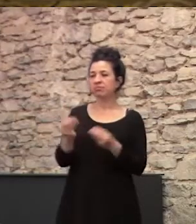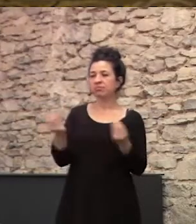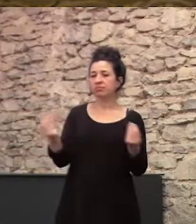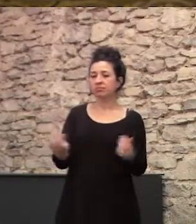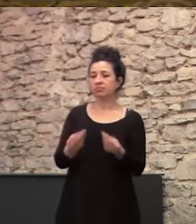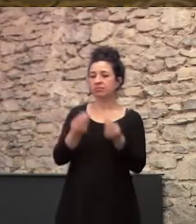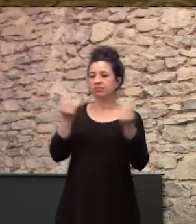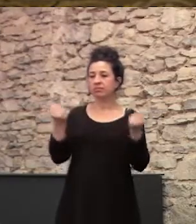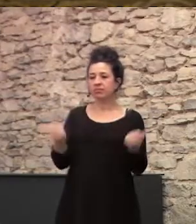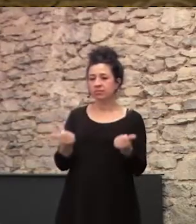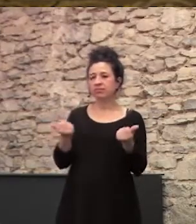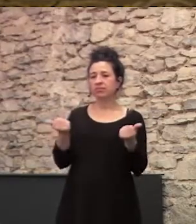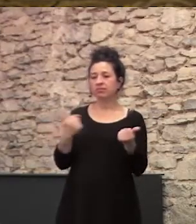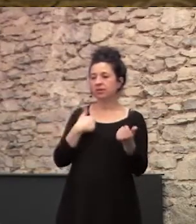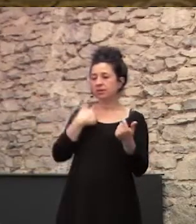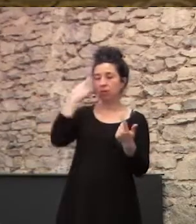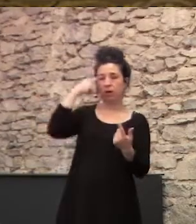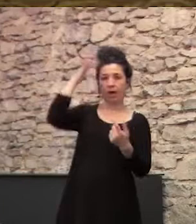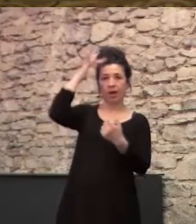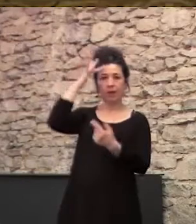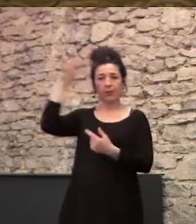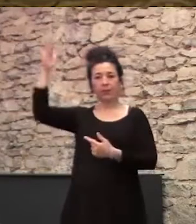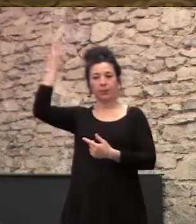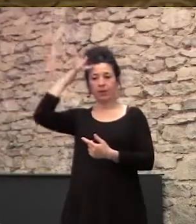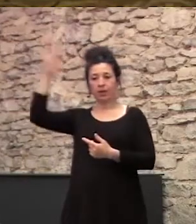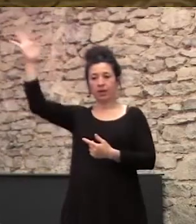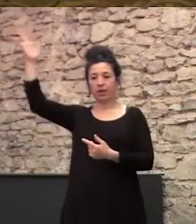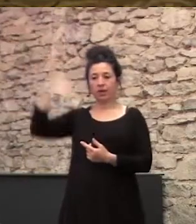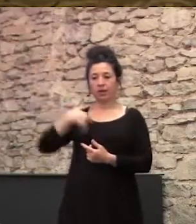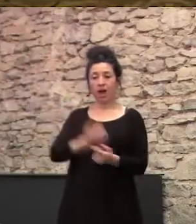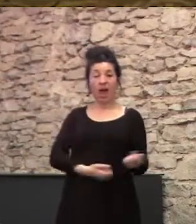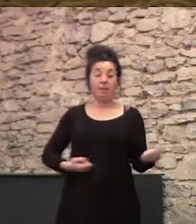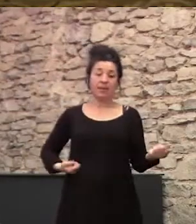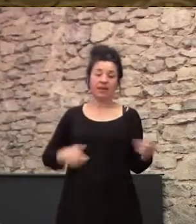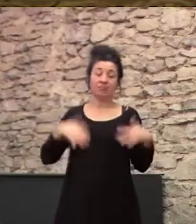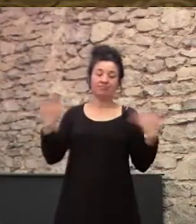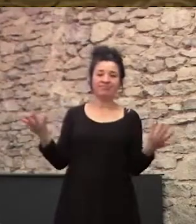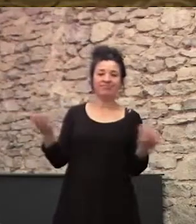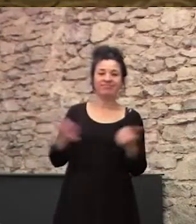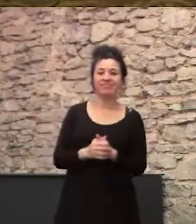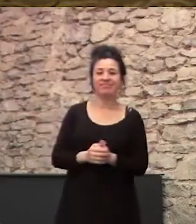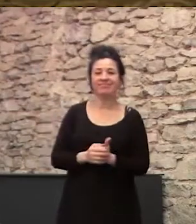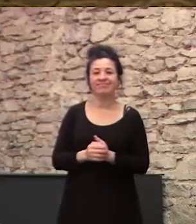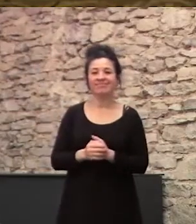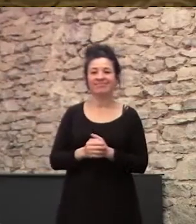eta bueno, hoia da pixkati bagatzen ari naiz, eta pixka gozeakat.